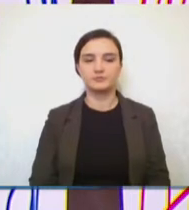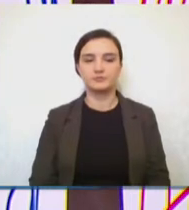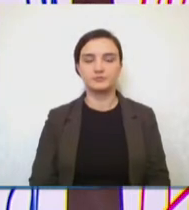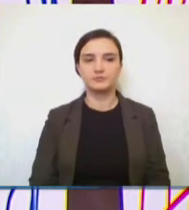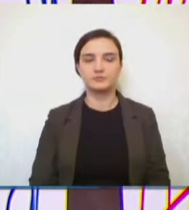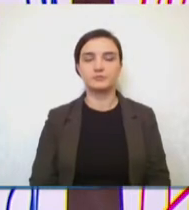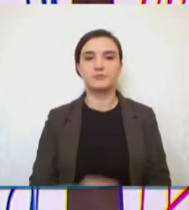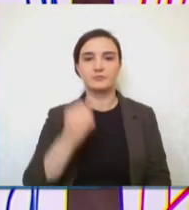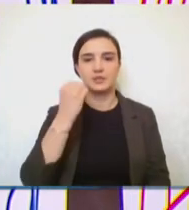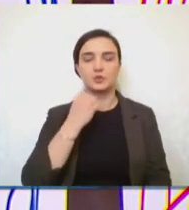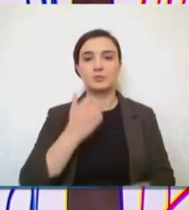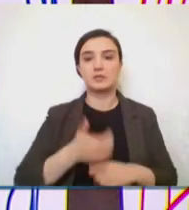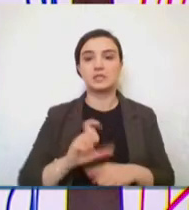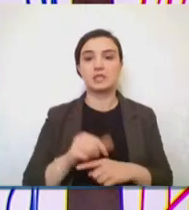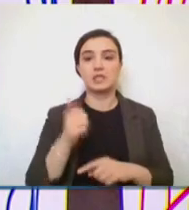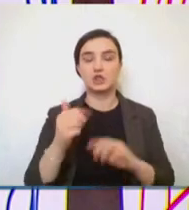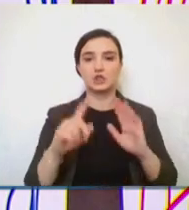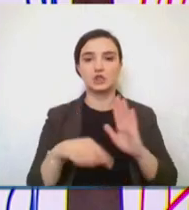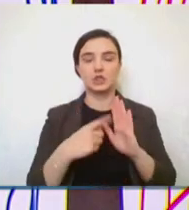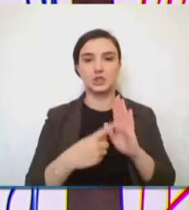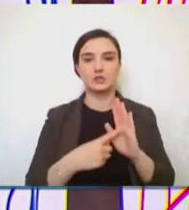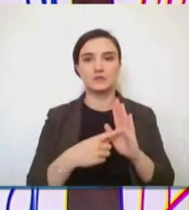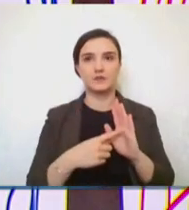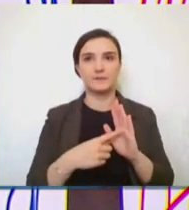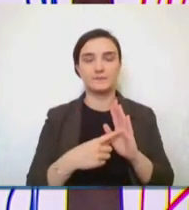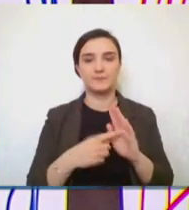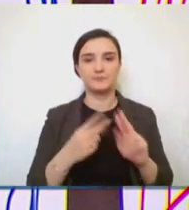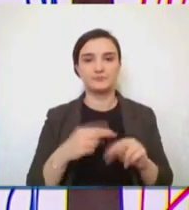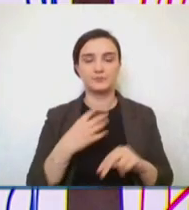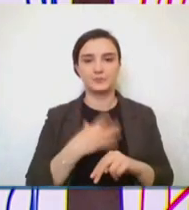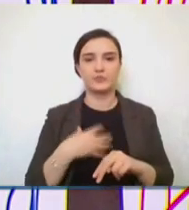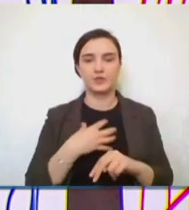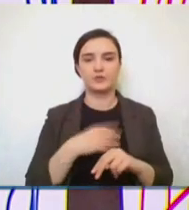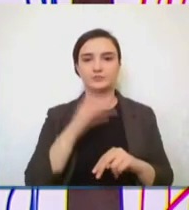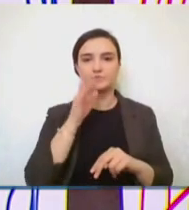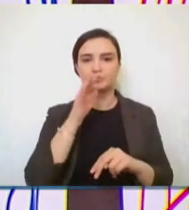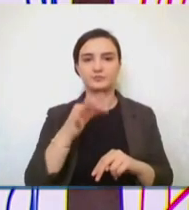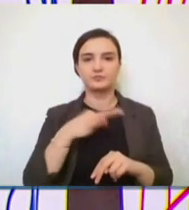მადლობა, ძალიან კარგი შეკითხვა და აქტუალური. ასაკიც გითხარით?